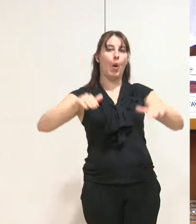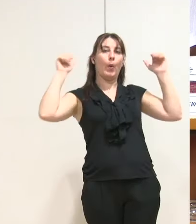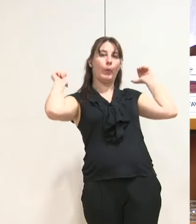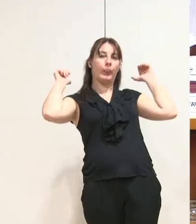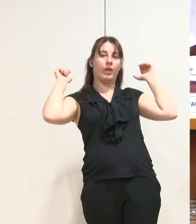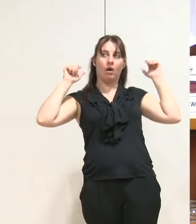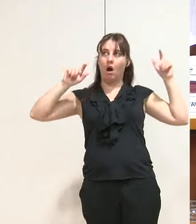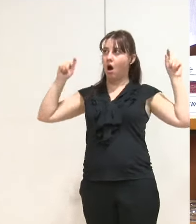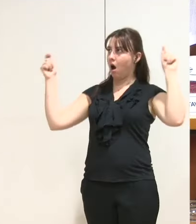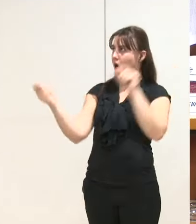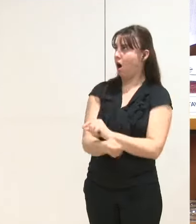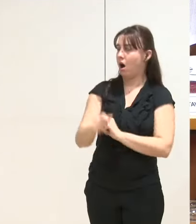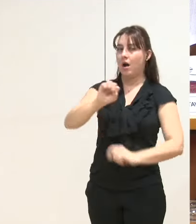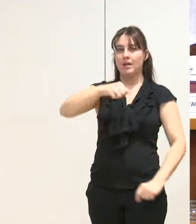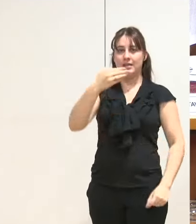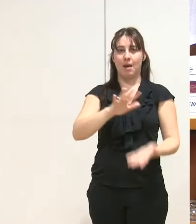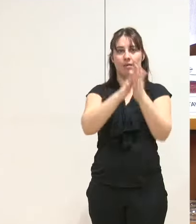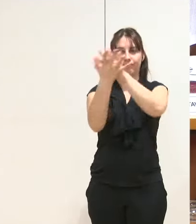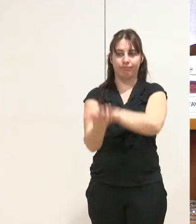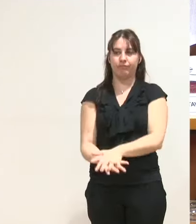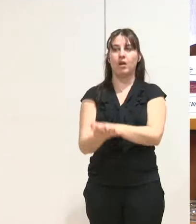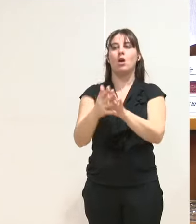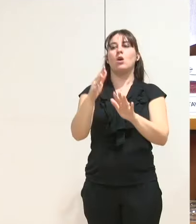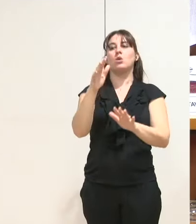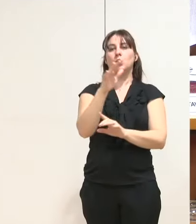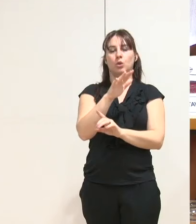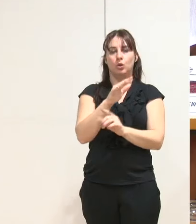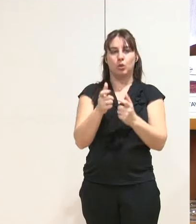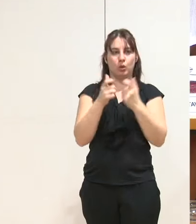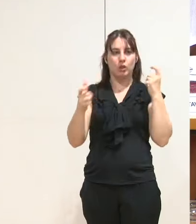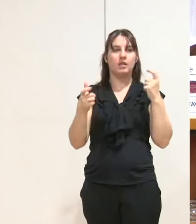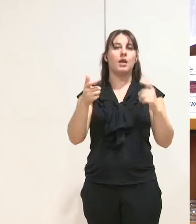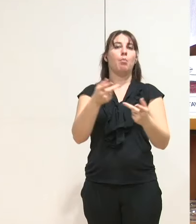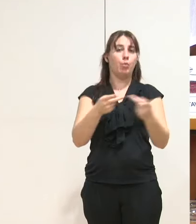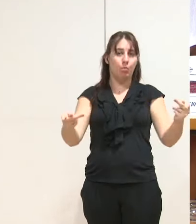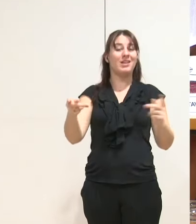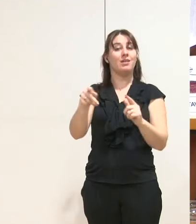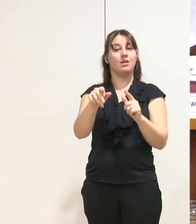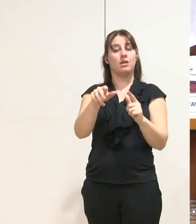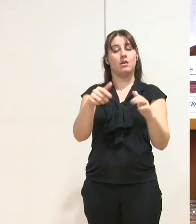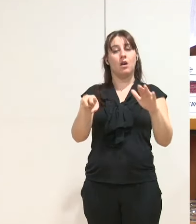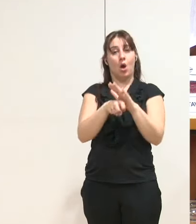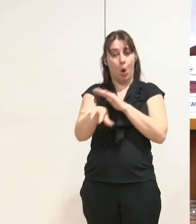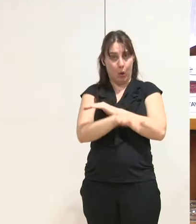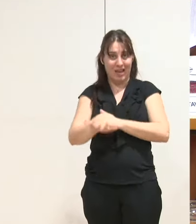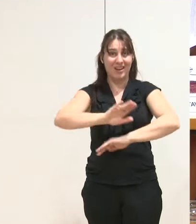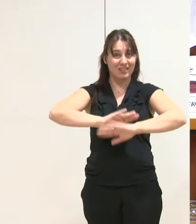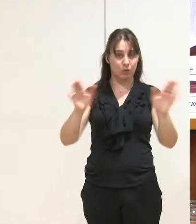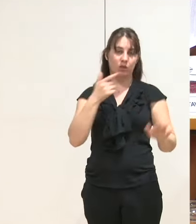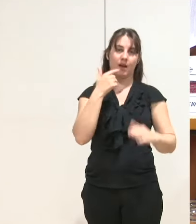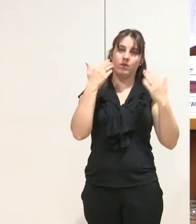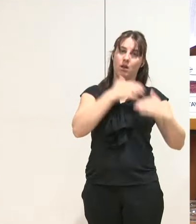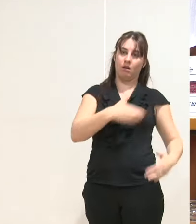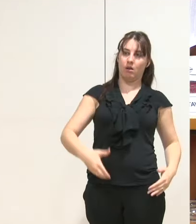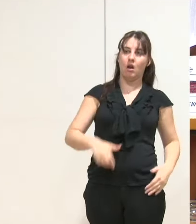transforme ainsi la SEM en société publique locale à l'issue de cette souscription la ville de grenob possédera